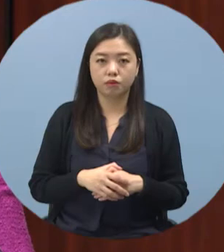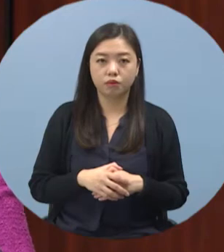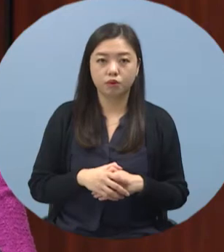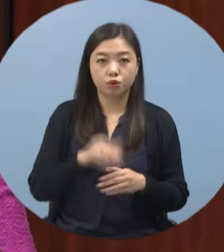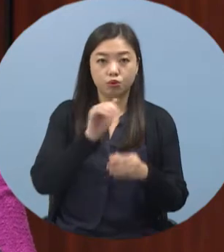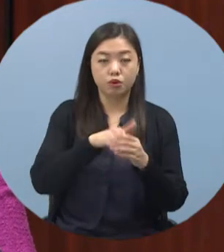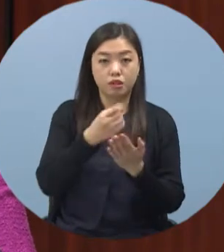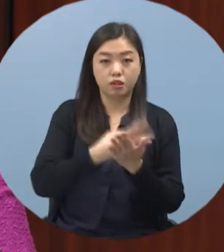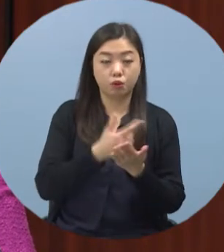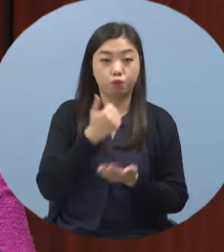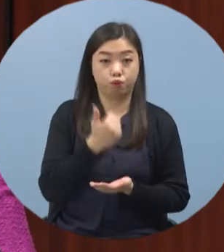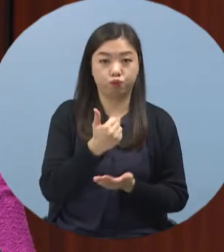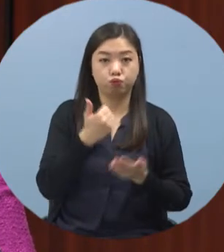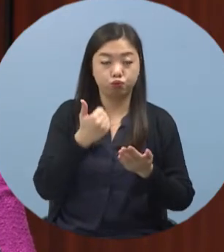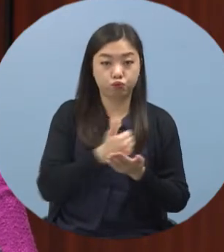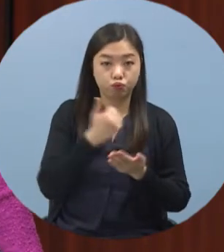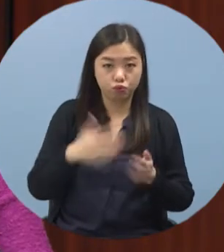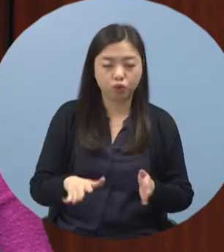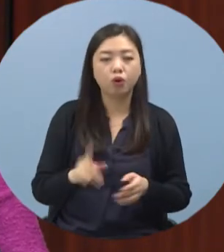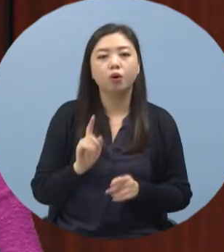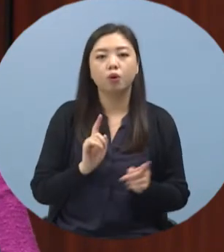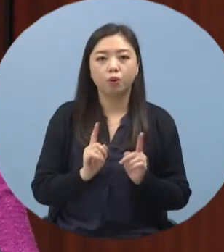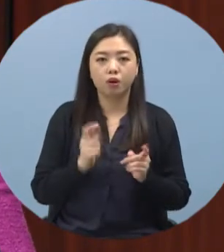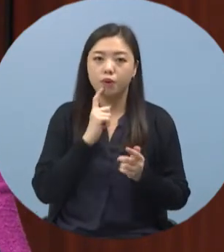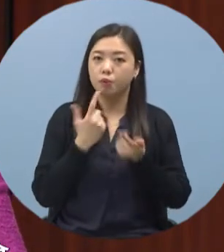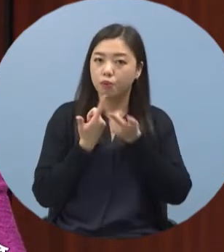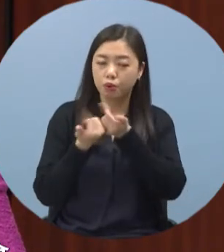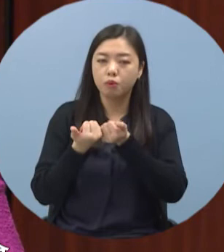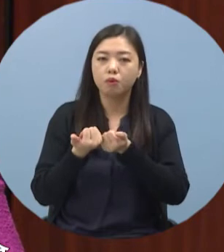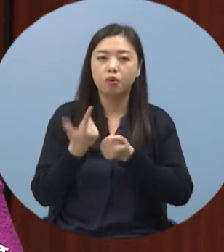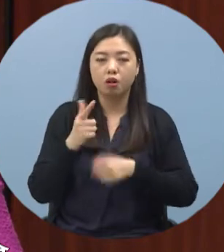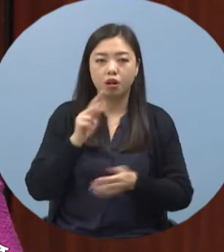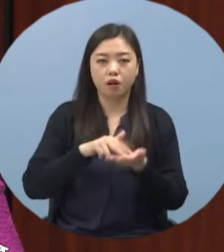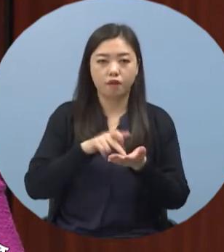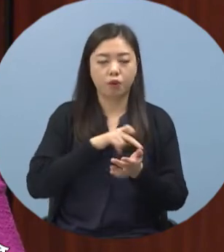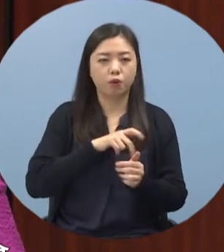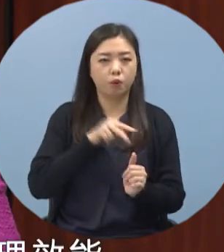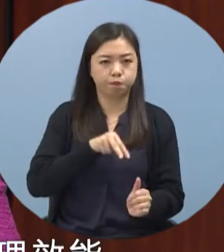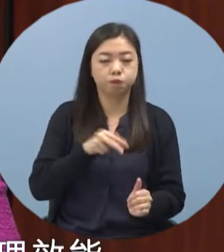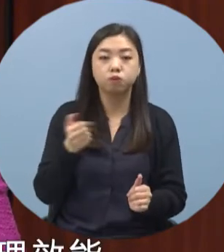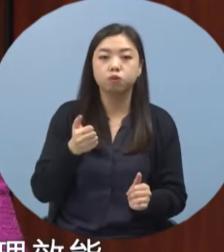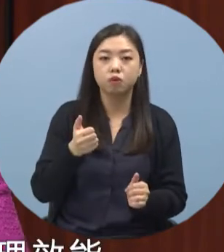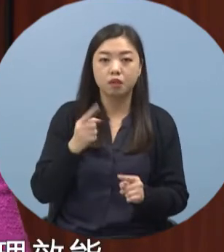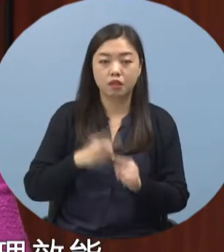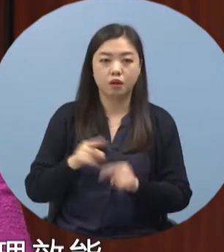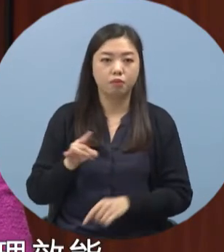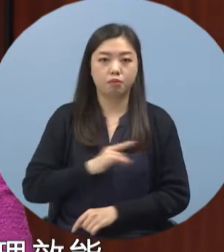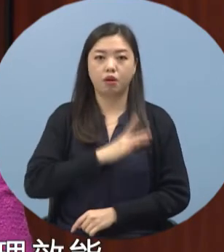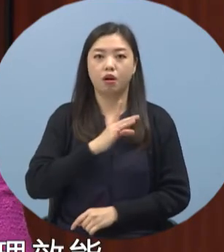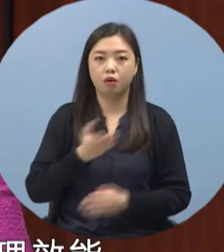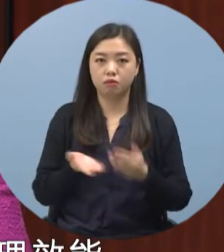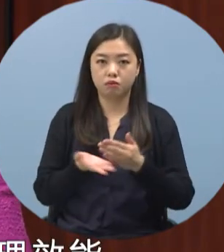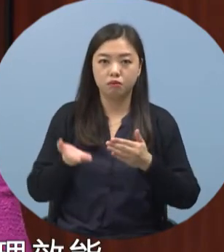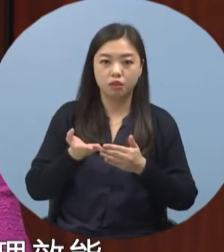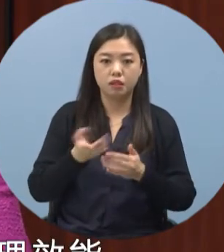有了好的選舉制度，有了好的配合，又制衡我們的立法會，都不是自動就